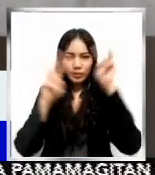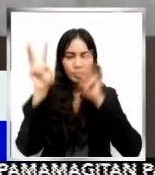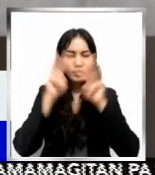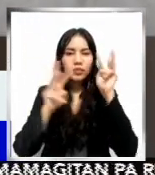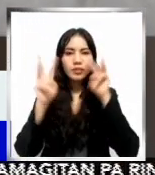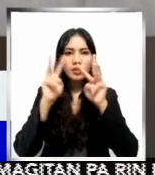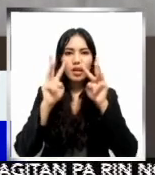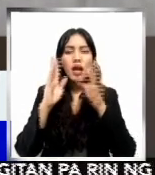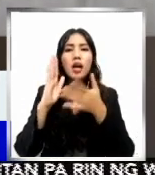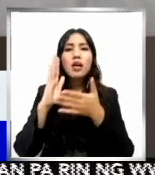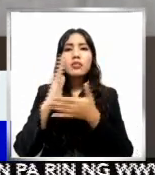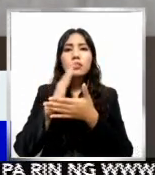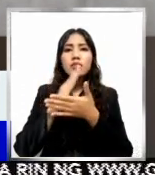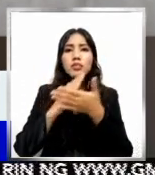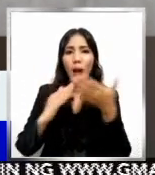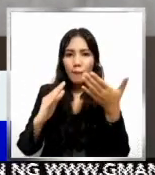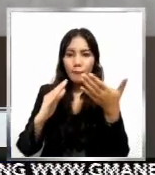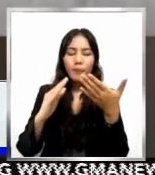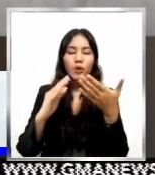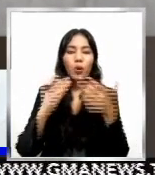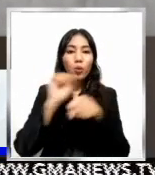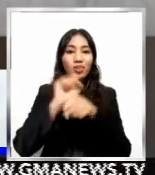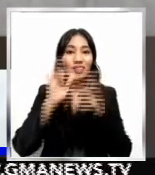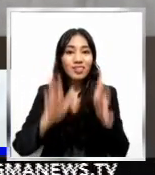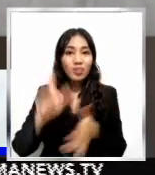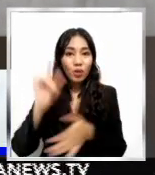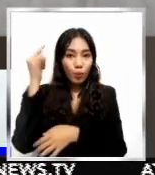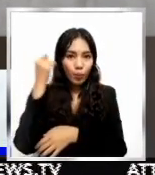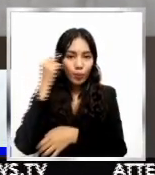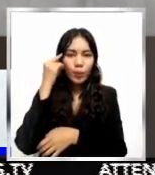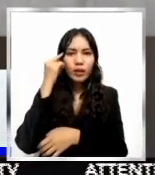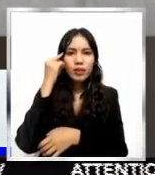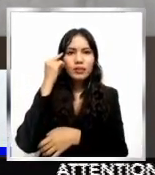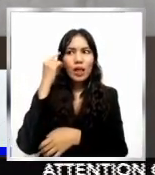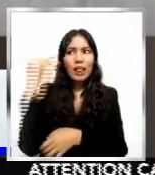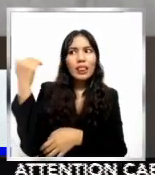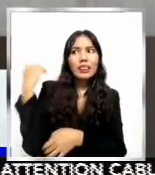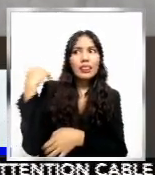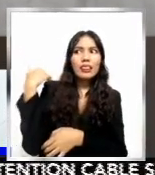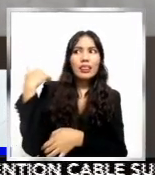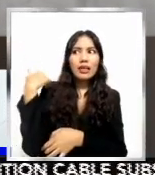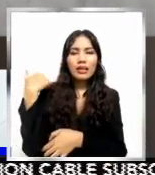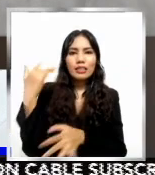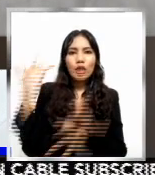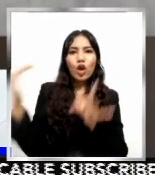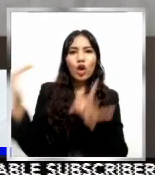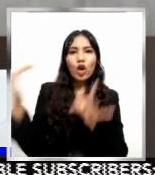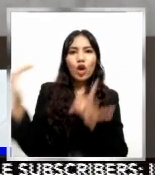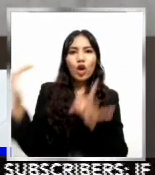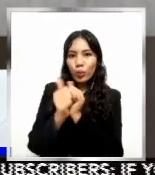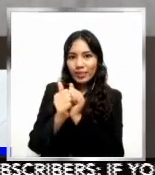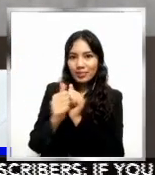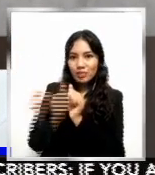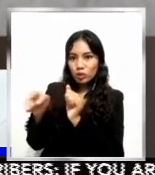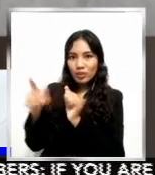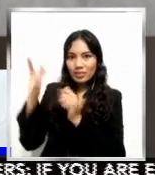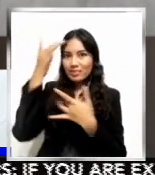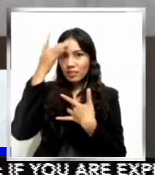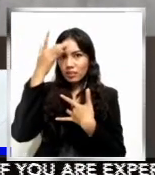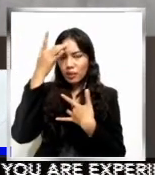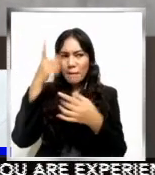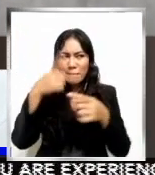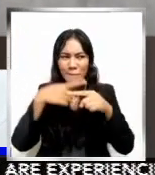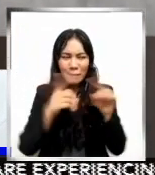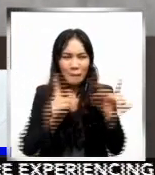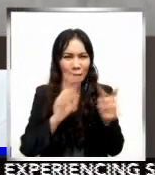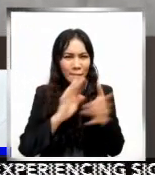hindi sila close contact ng kahit sinong index case. Oh. Pero nagpa-positive sila. So ang conclusion